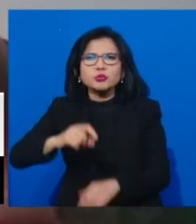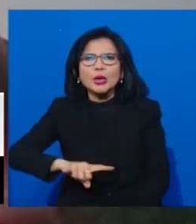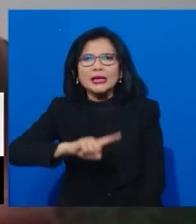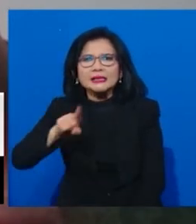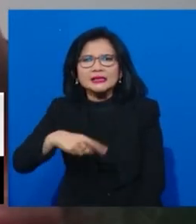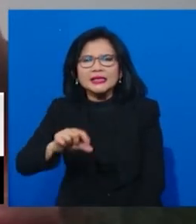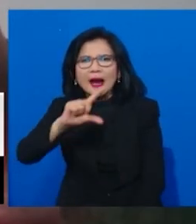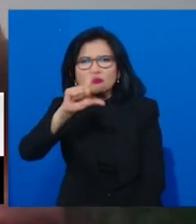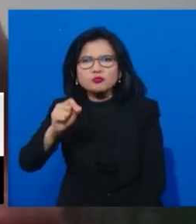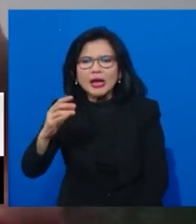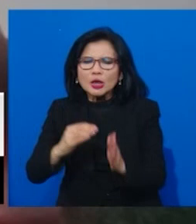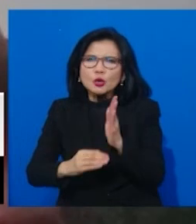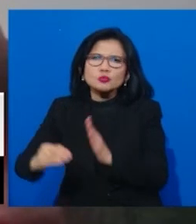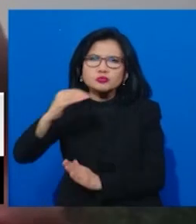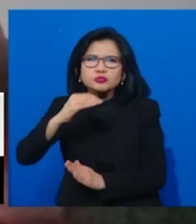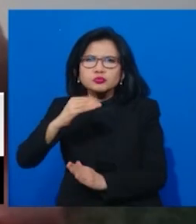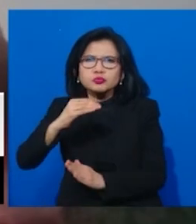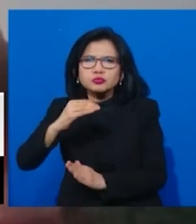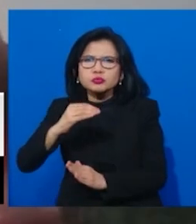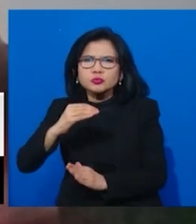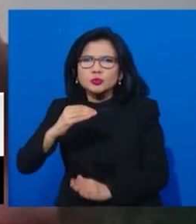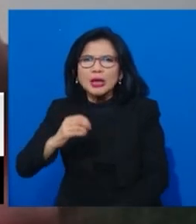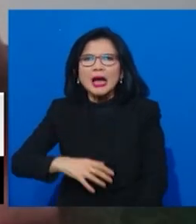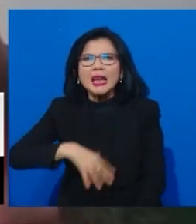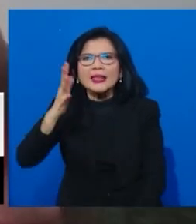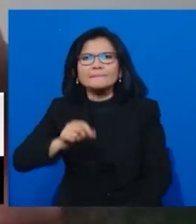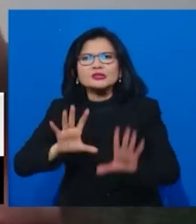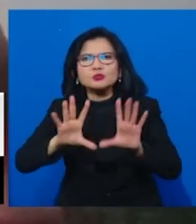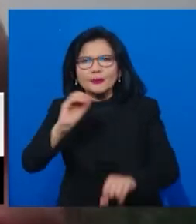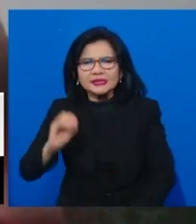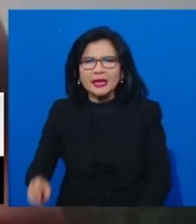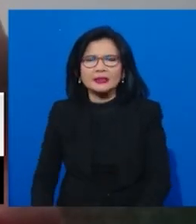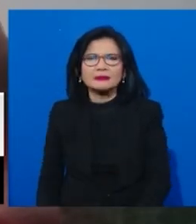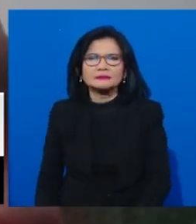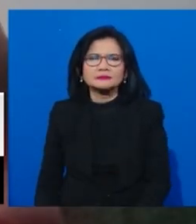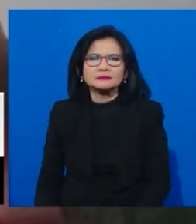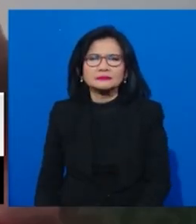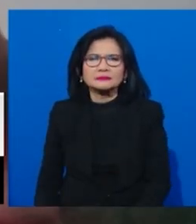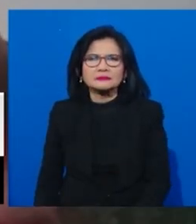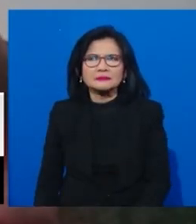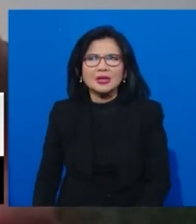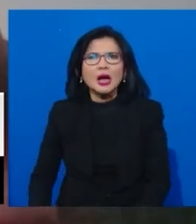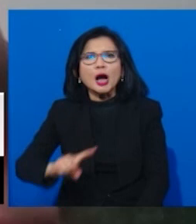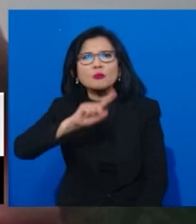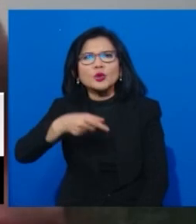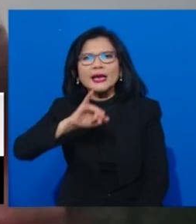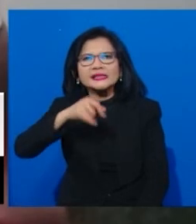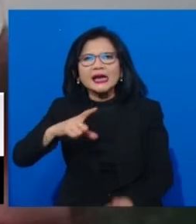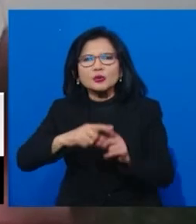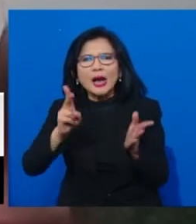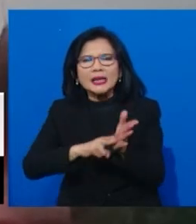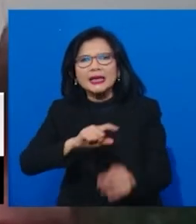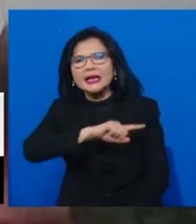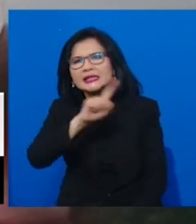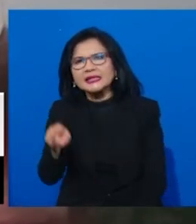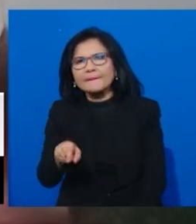itu kenaikannya mencapai lebih dari 10% dari kejadian dari Januari sampai dengan